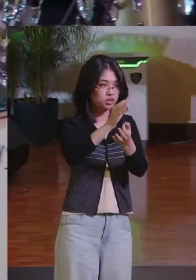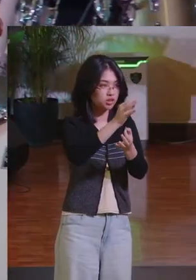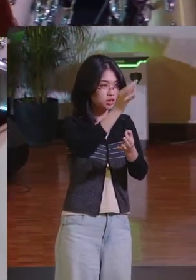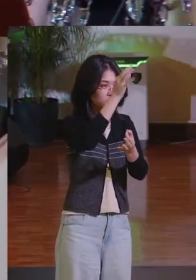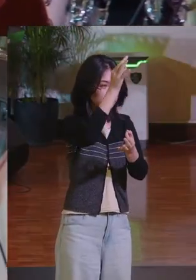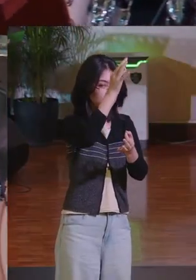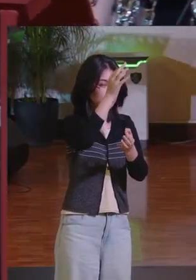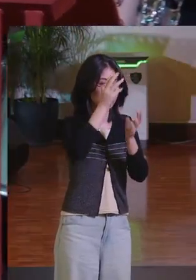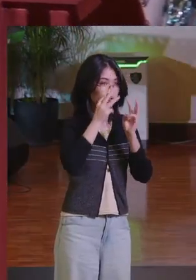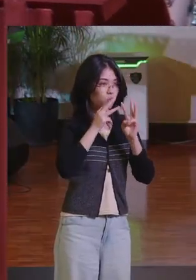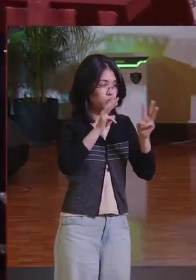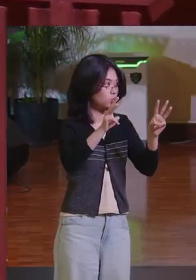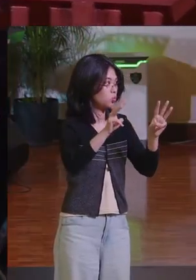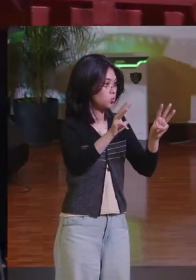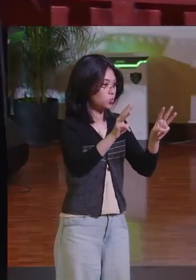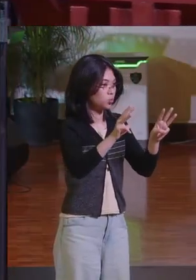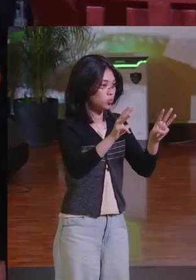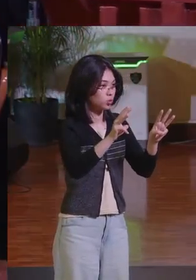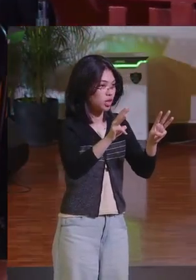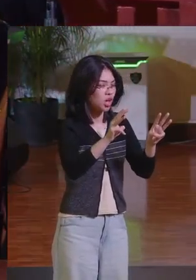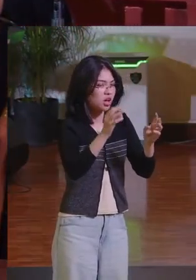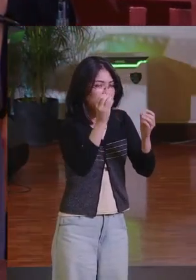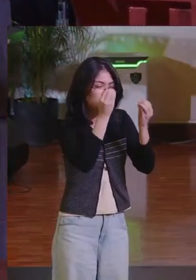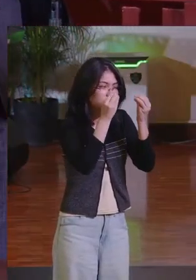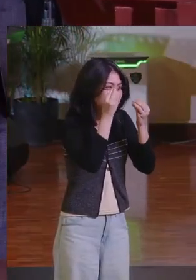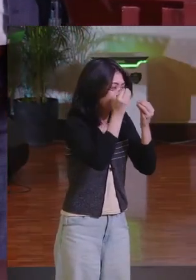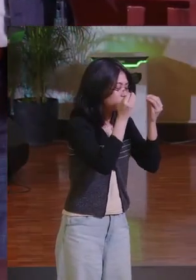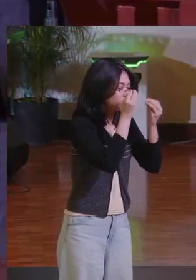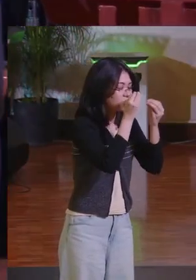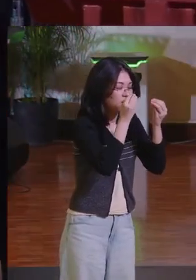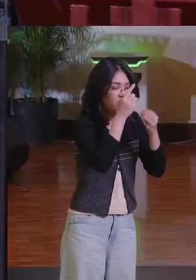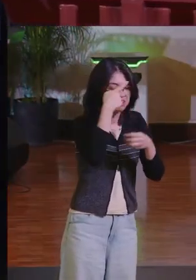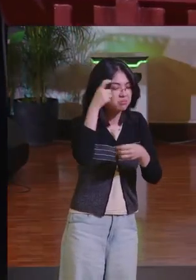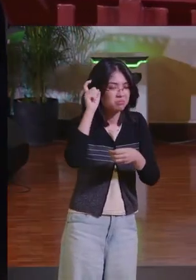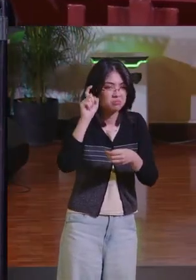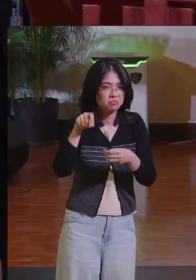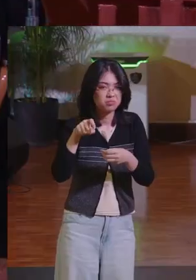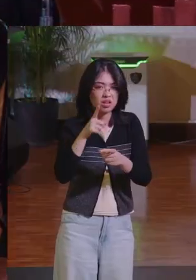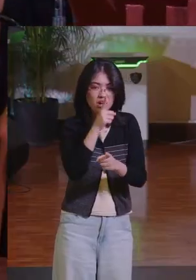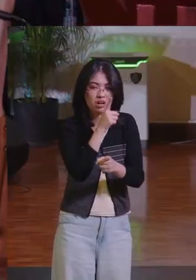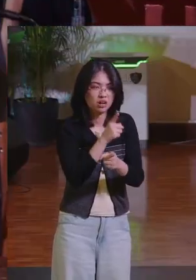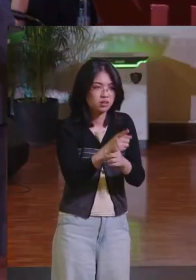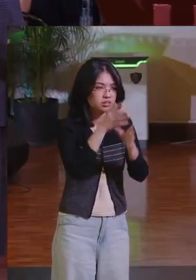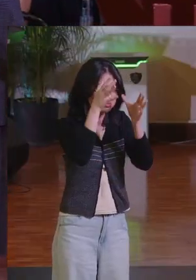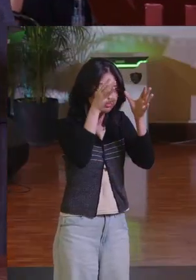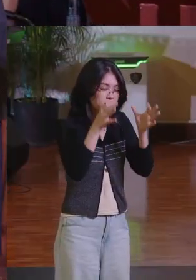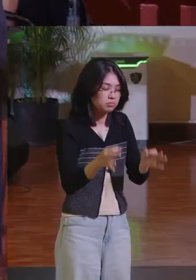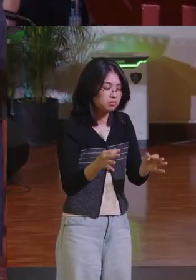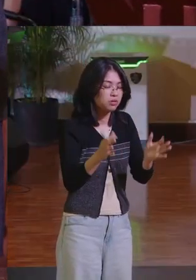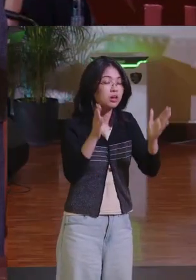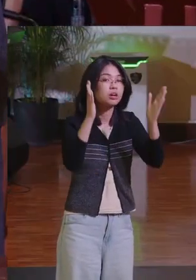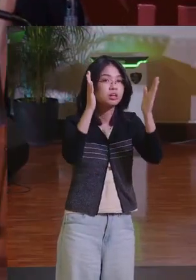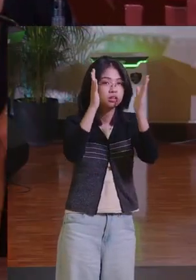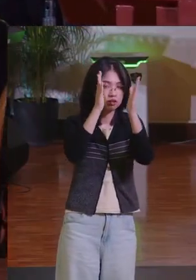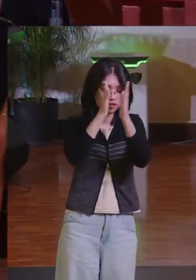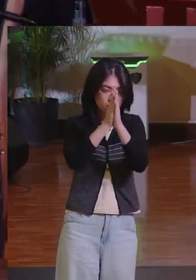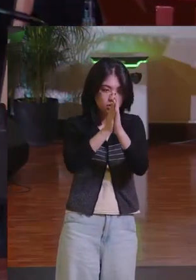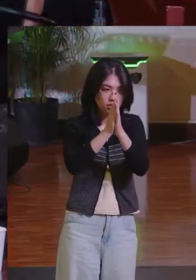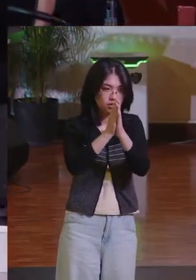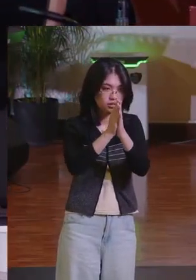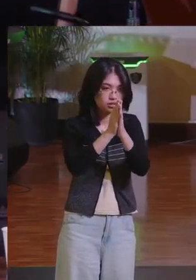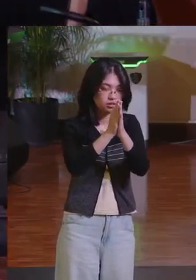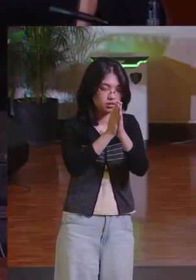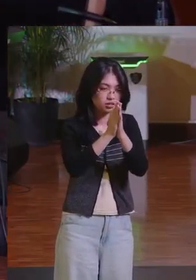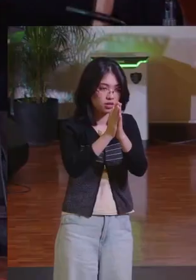ay litong-lito at hindi natin alam kung anong tamang desisyon, panalangin, salita ng Diyos, the moment you